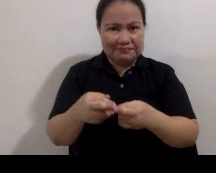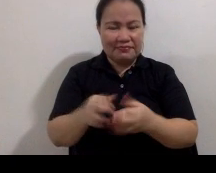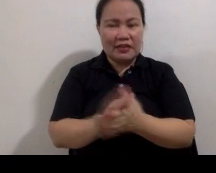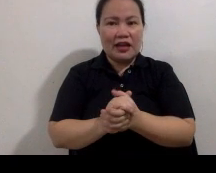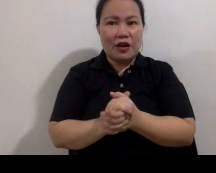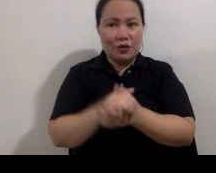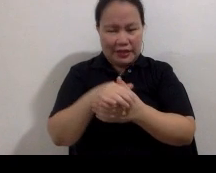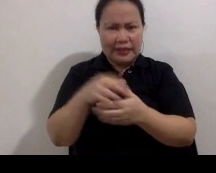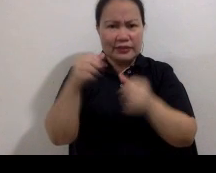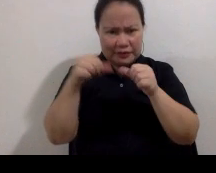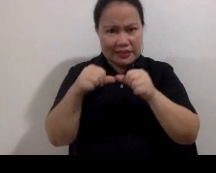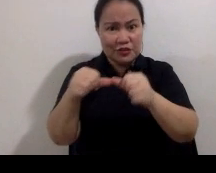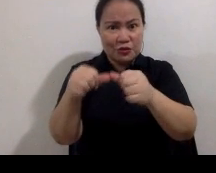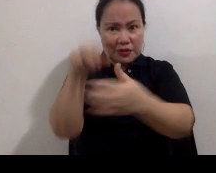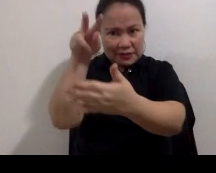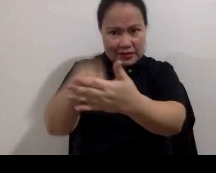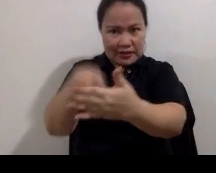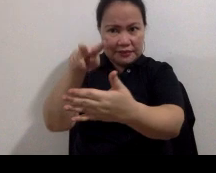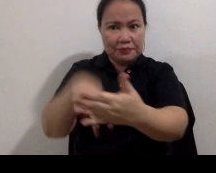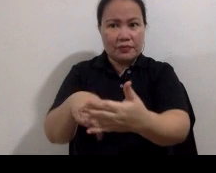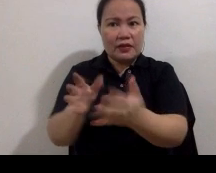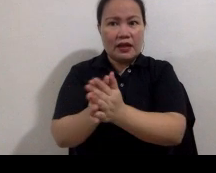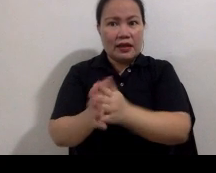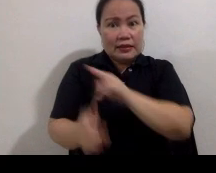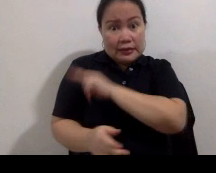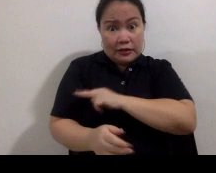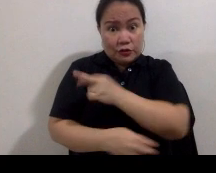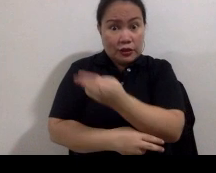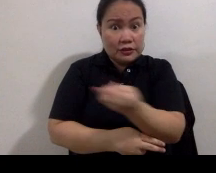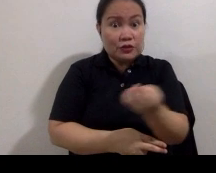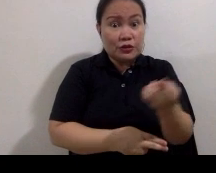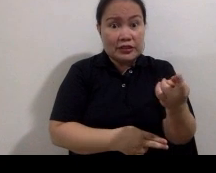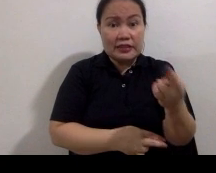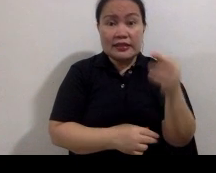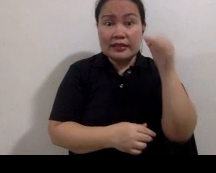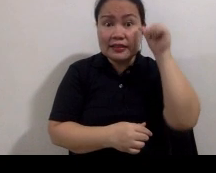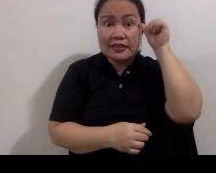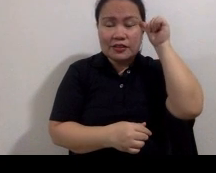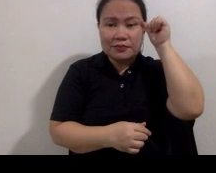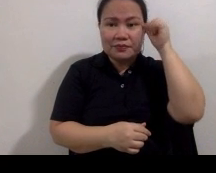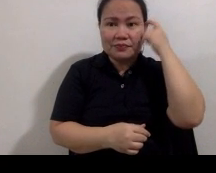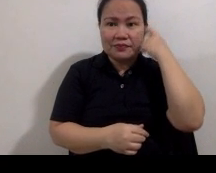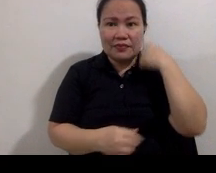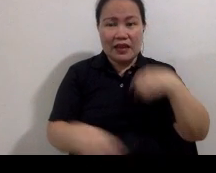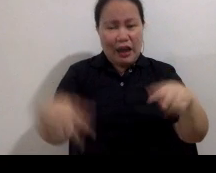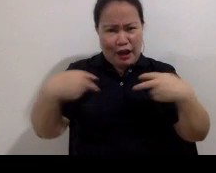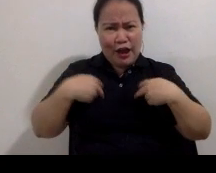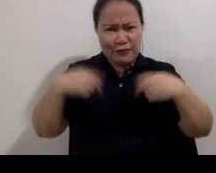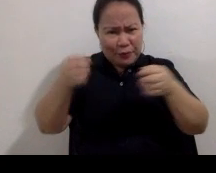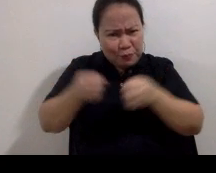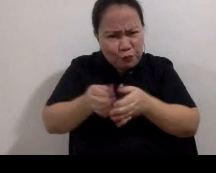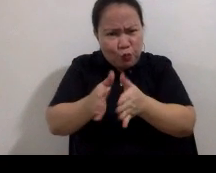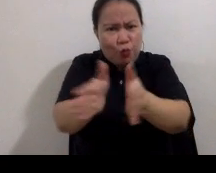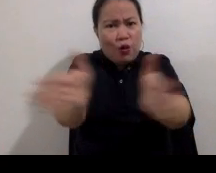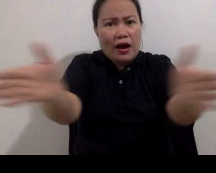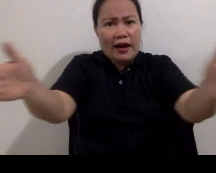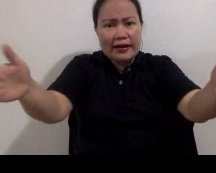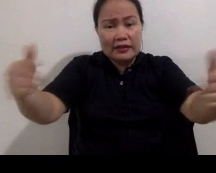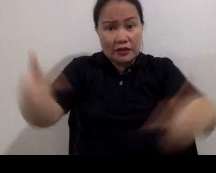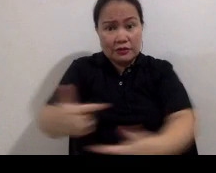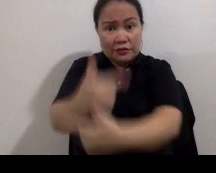Alright, sabayan mo ako sa pagbabasa. Yamang likas sa Hilagang Asya. May malawak na damuhan na